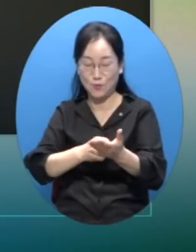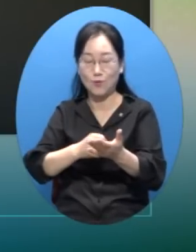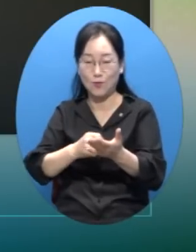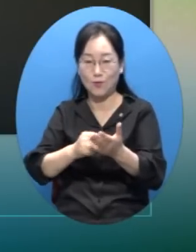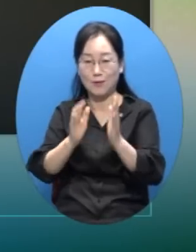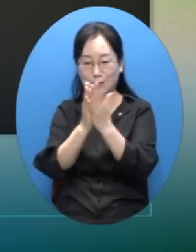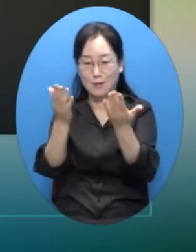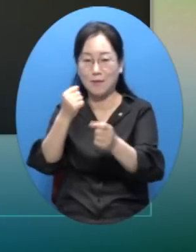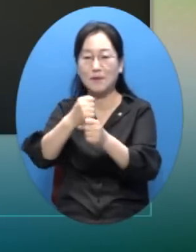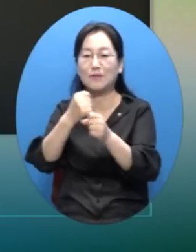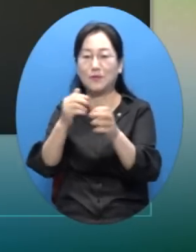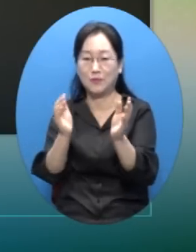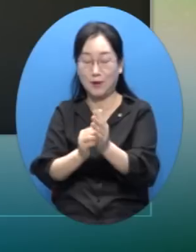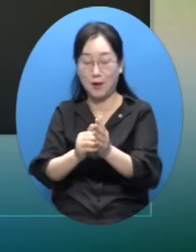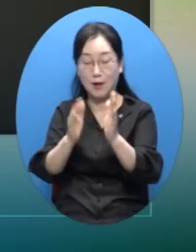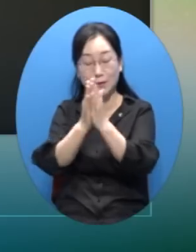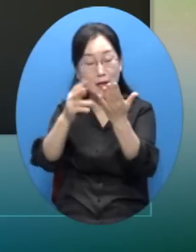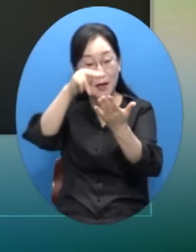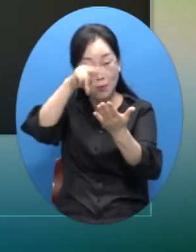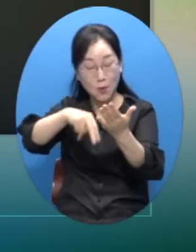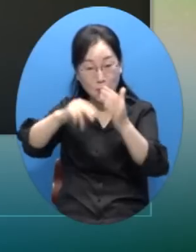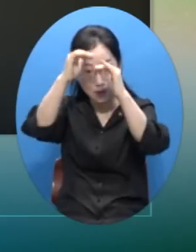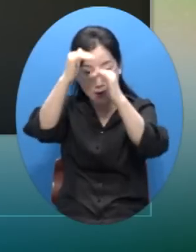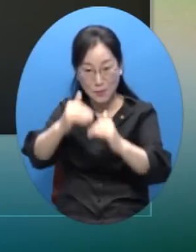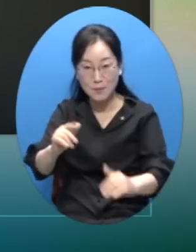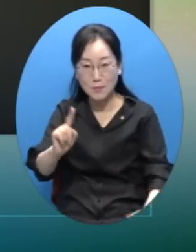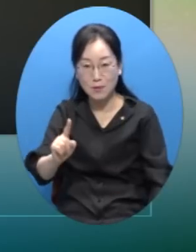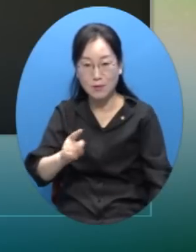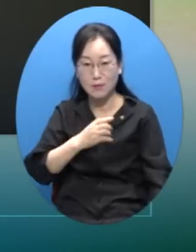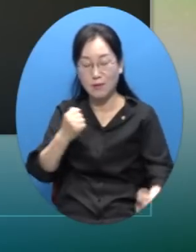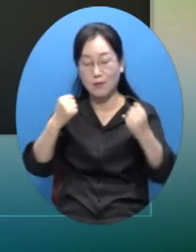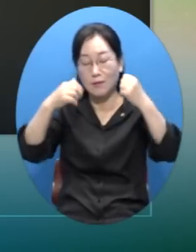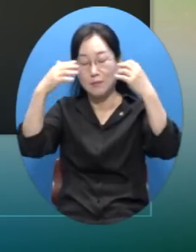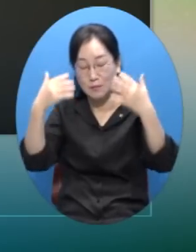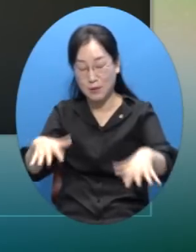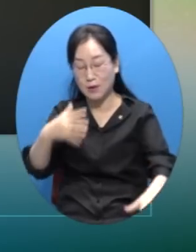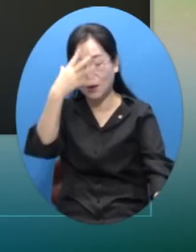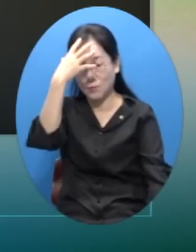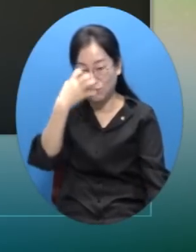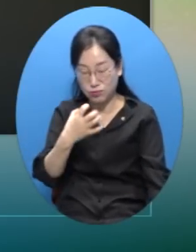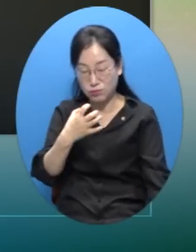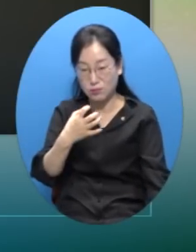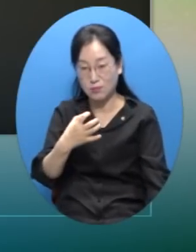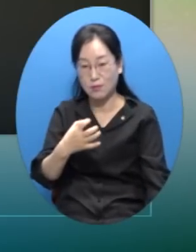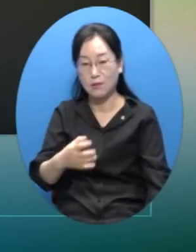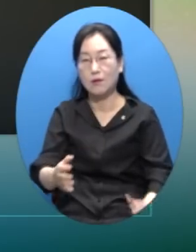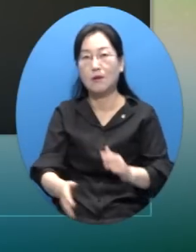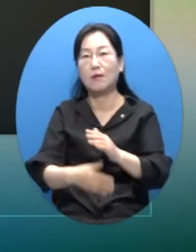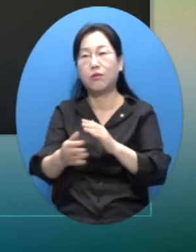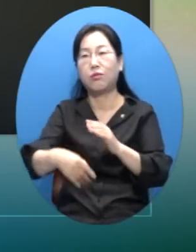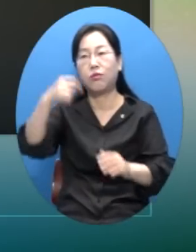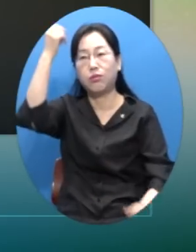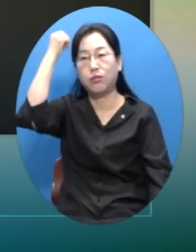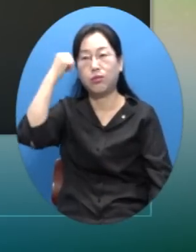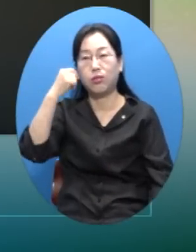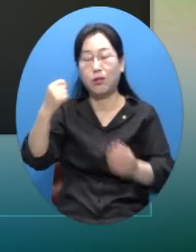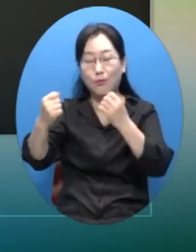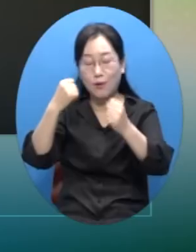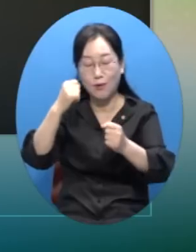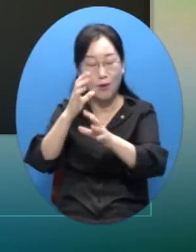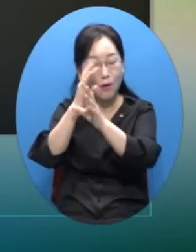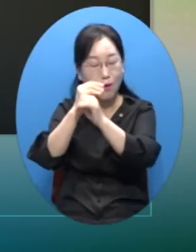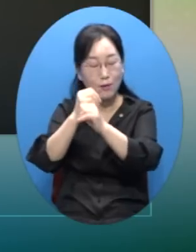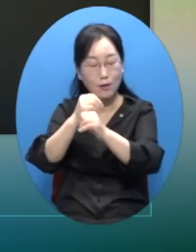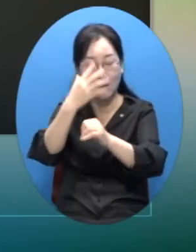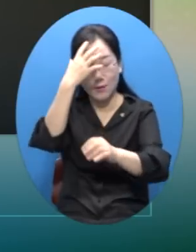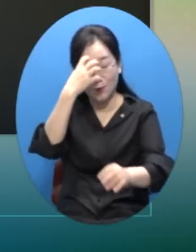출간해냈습니다. 이 책을 읽어보면 무기력, 우울, 공허감 속에서도 언젠가는 우울증에서